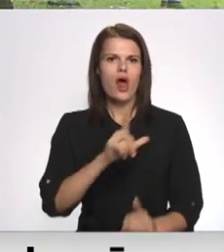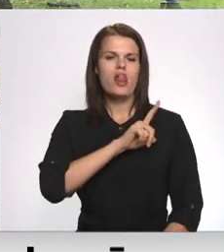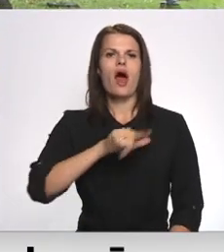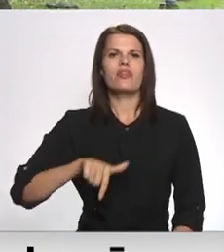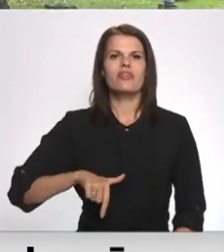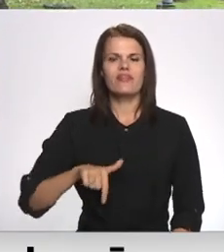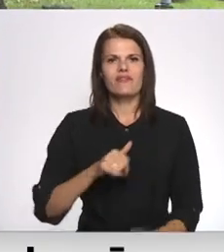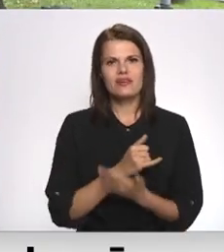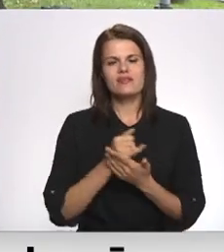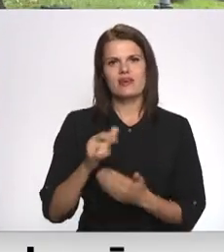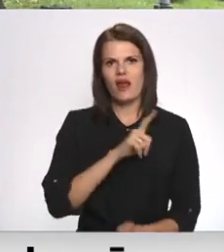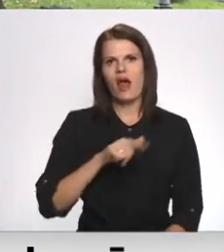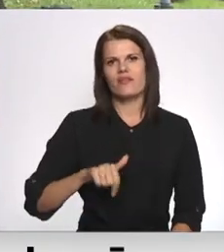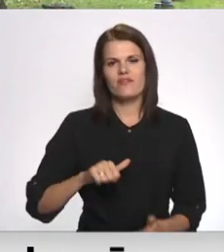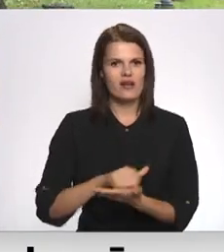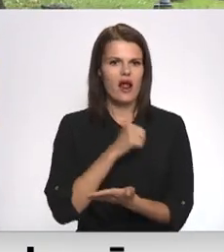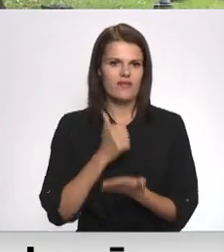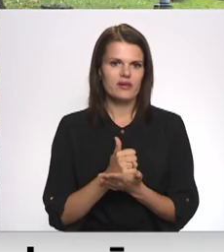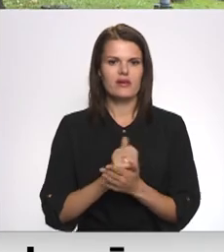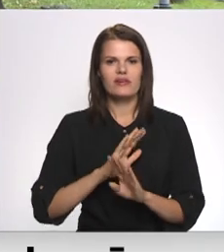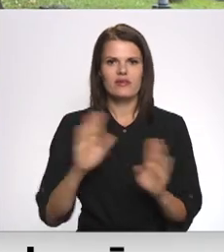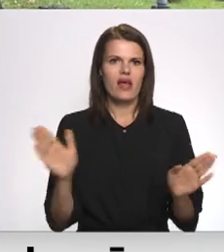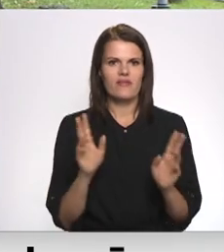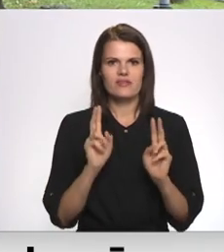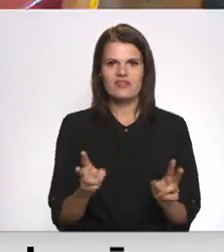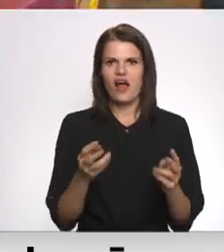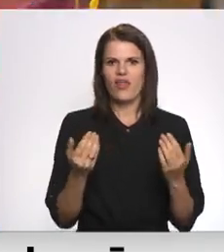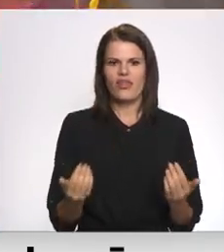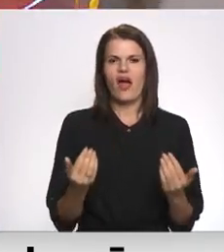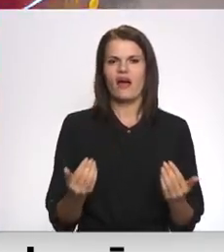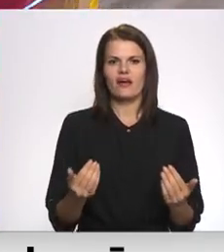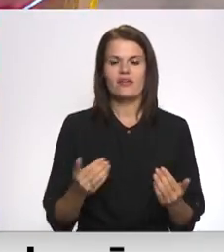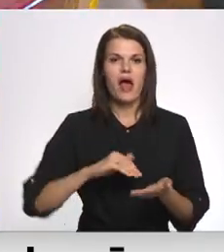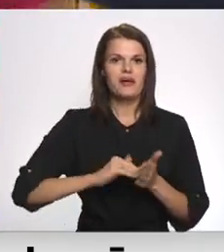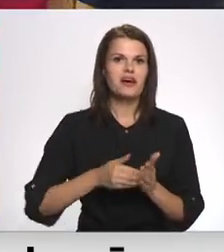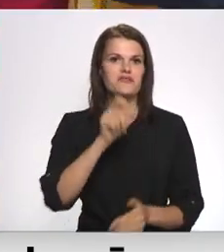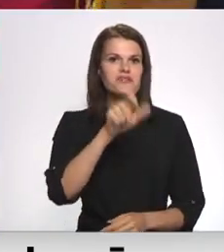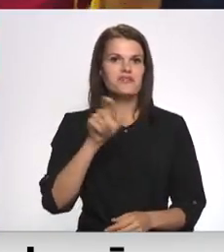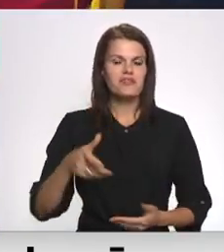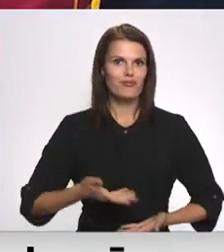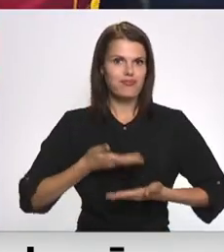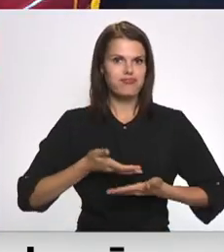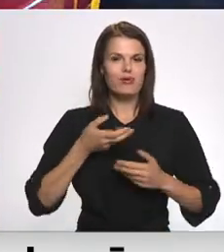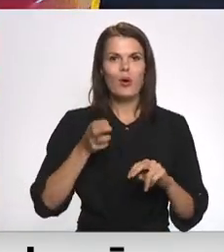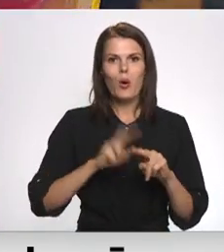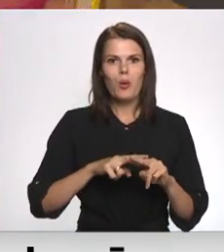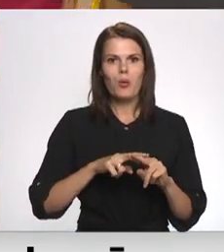Tas ir pats galvenais, nevis tā kā tagad ir. Garastāvoklis cilvēkiem ir pacelāts un